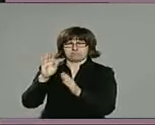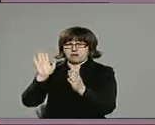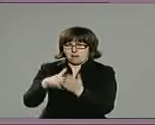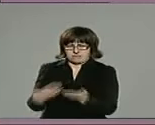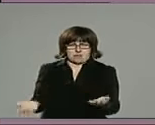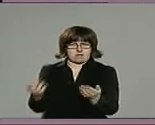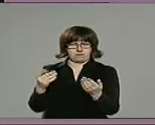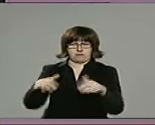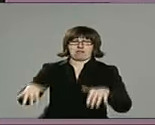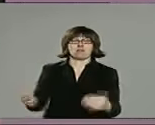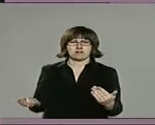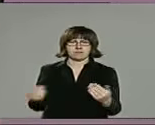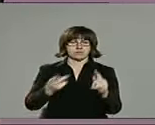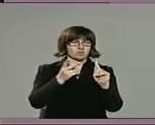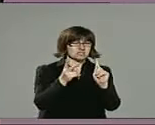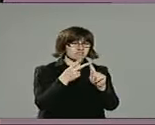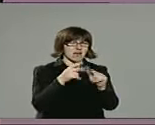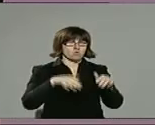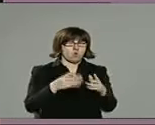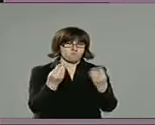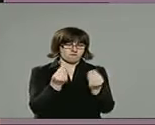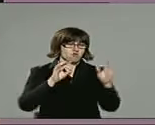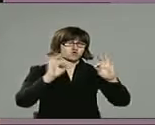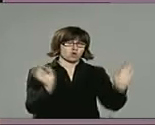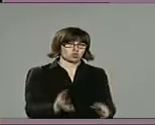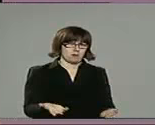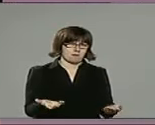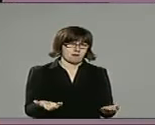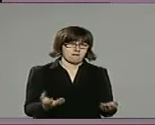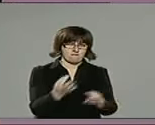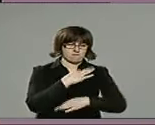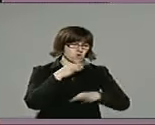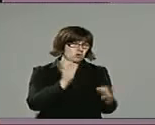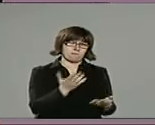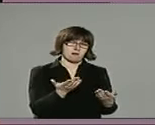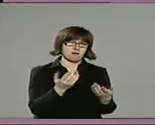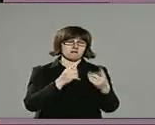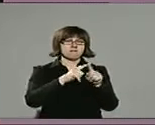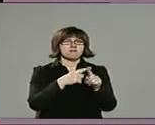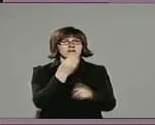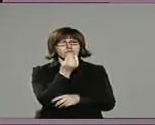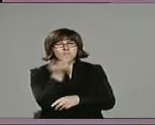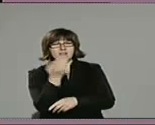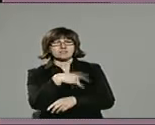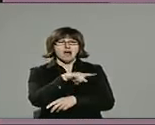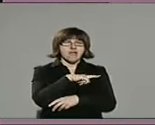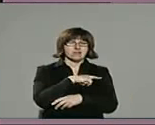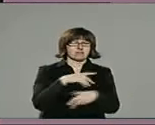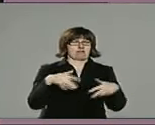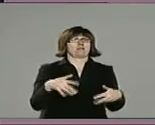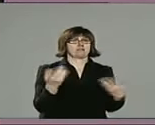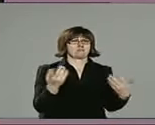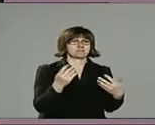Aber das zweite Ohnmachtsgefühl ist vielleicht noch viel gefährlicher für uns. Das Gefühl eigener Ohnmacht